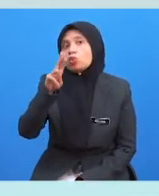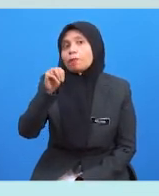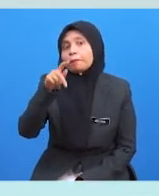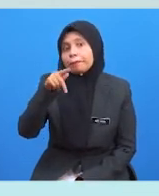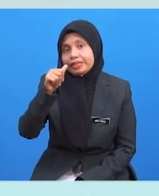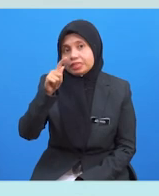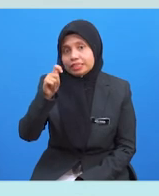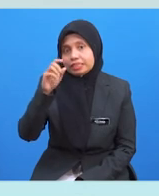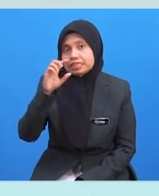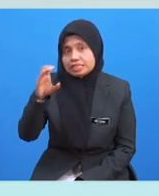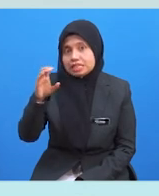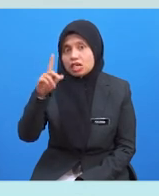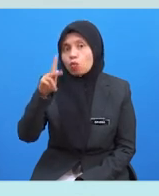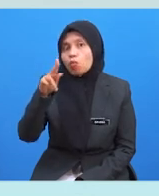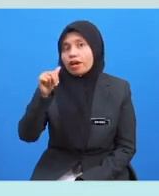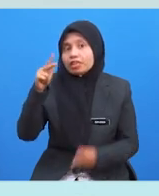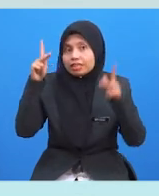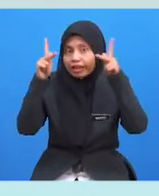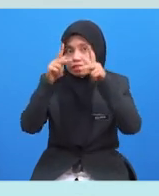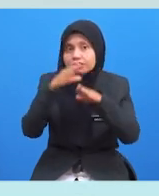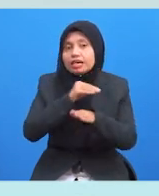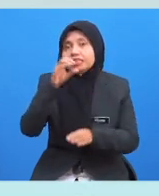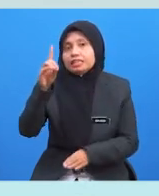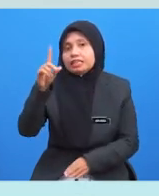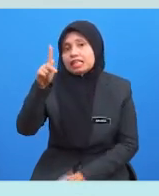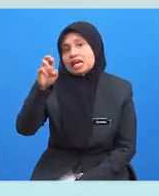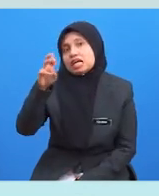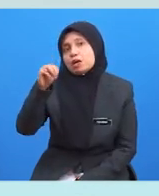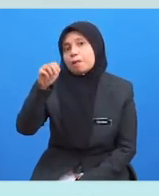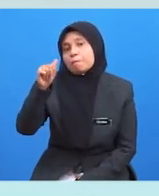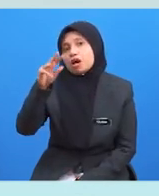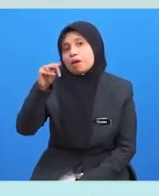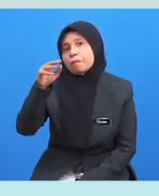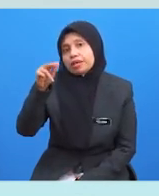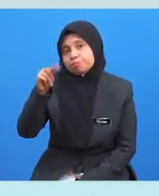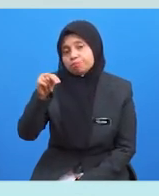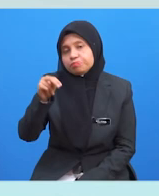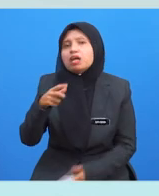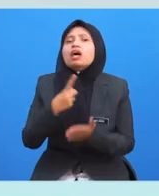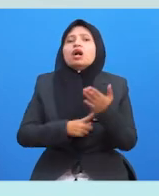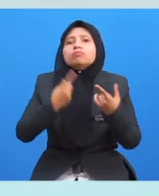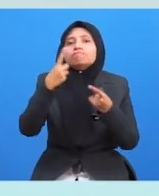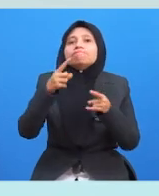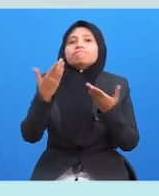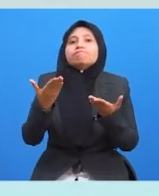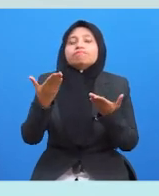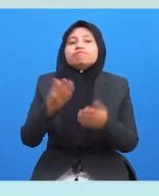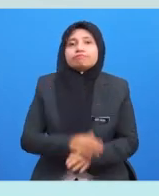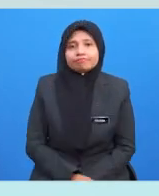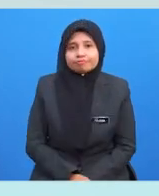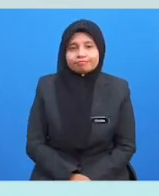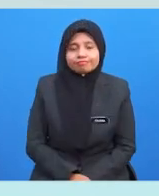Kuantan, D. Kemaman. Cuba fikirkan apakah jawapannya.